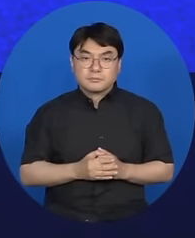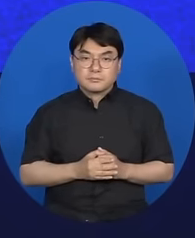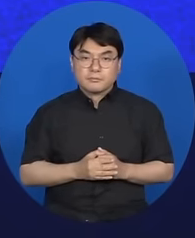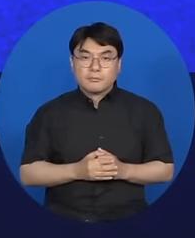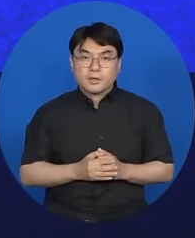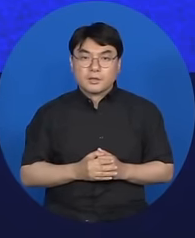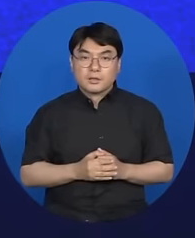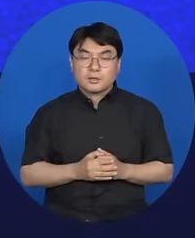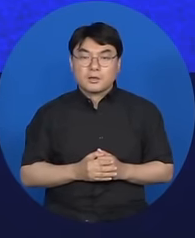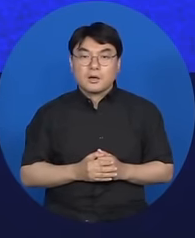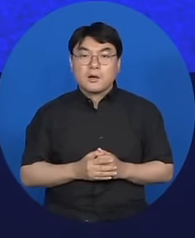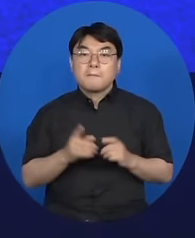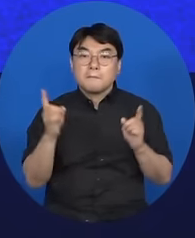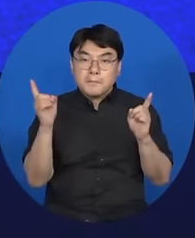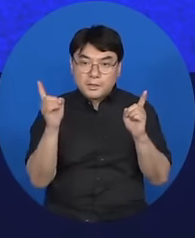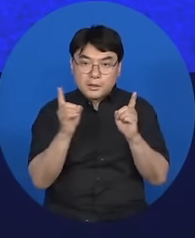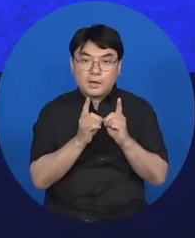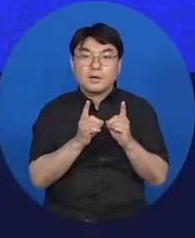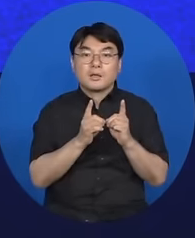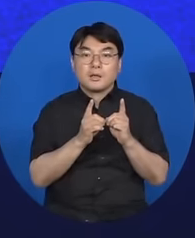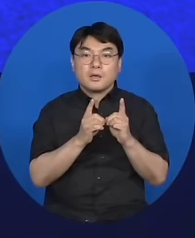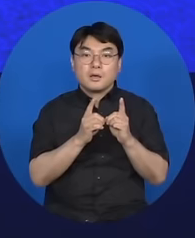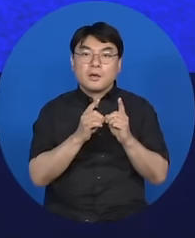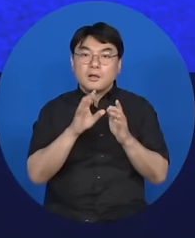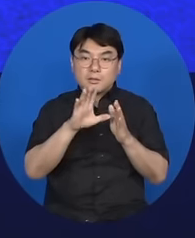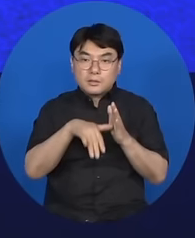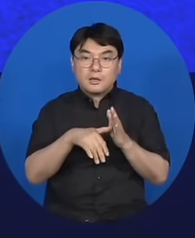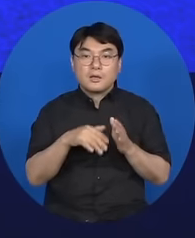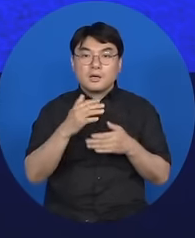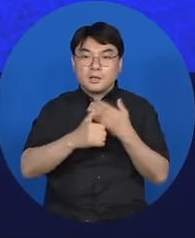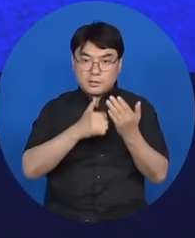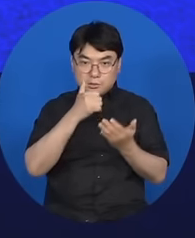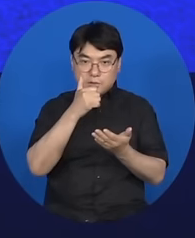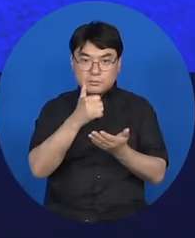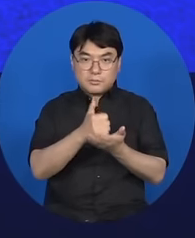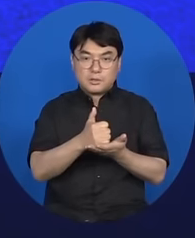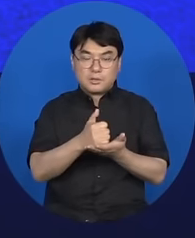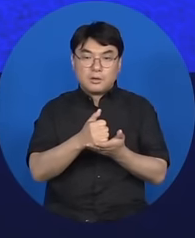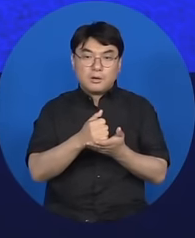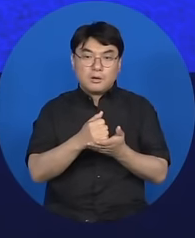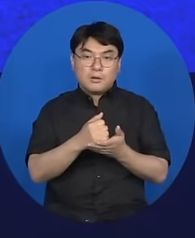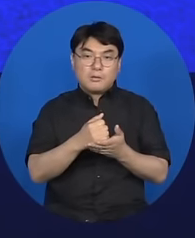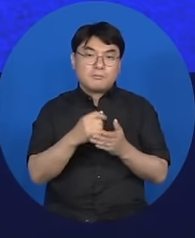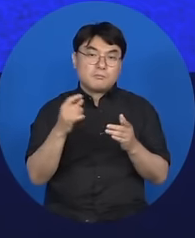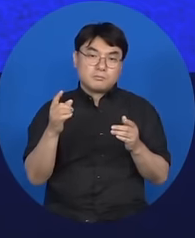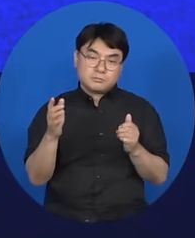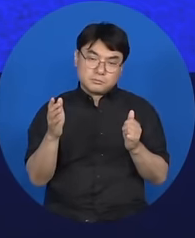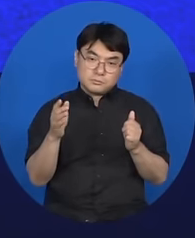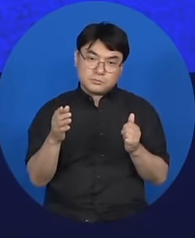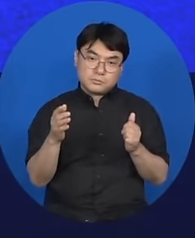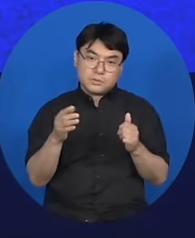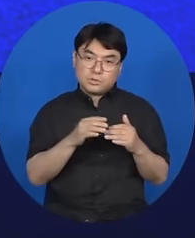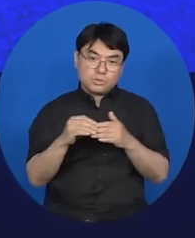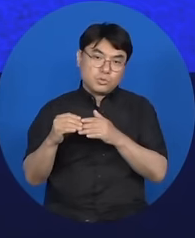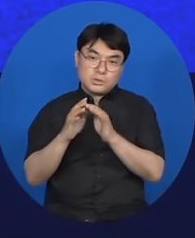근데 바로 그렇게 만나게 하셨을 때가 하나님 붙여주신 사람인데 우리가 놓칠 때가 너무